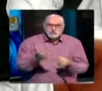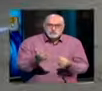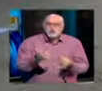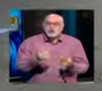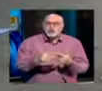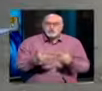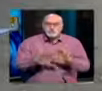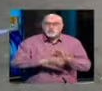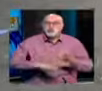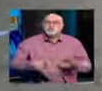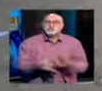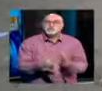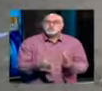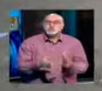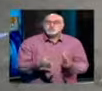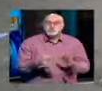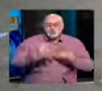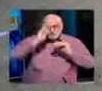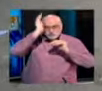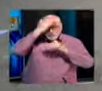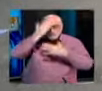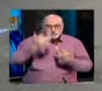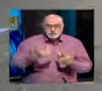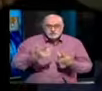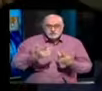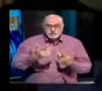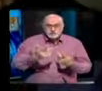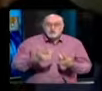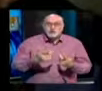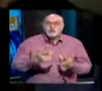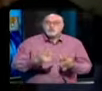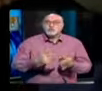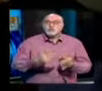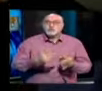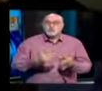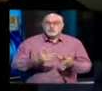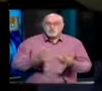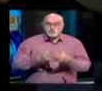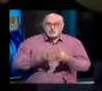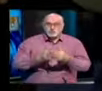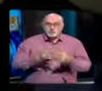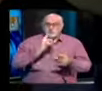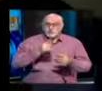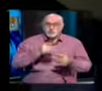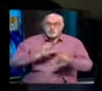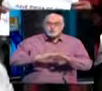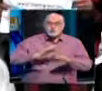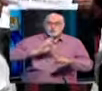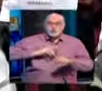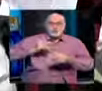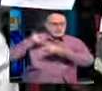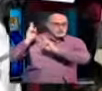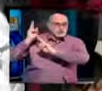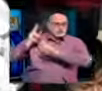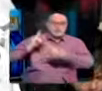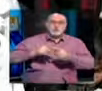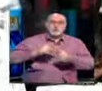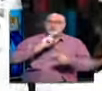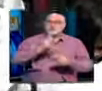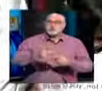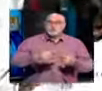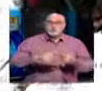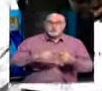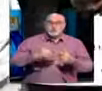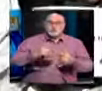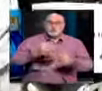حين. يأتي ذلك وسط تطلعات فلسطينية للتحرك الجزائري في مجلس الأمن الدولي بعد قرار